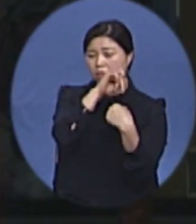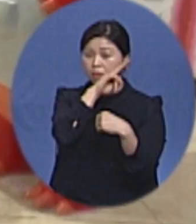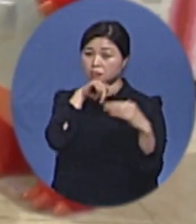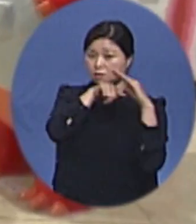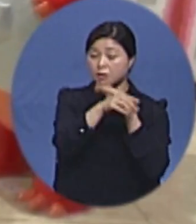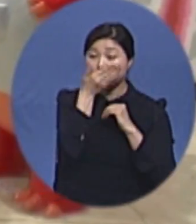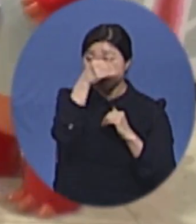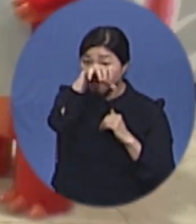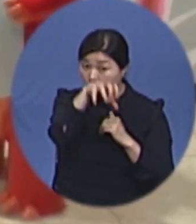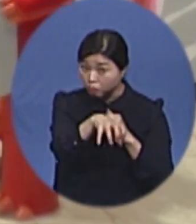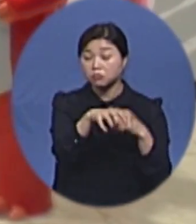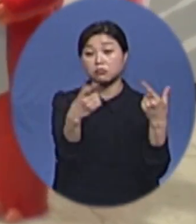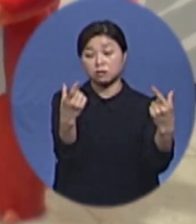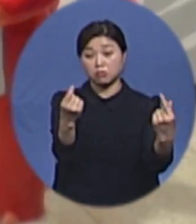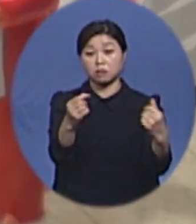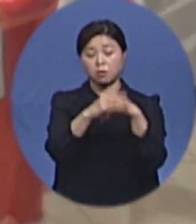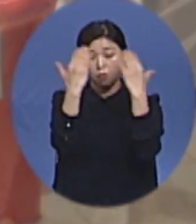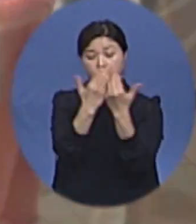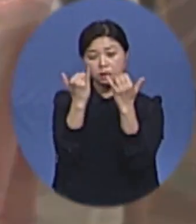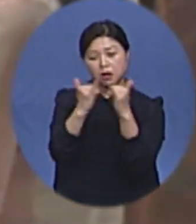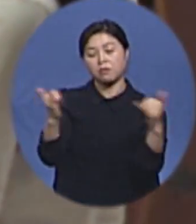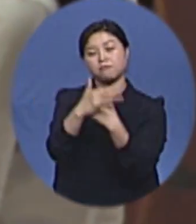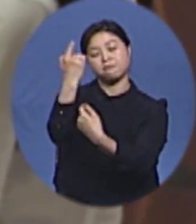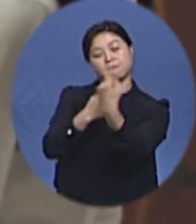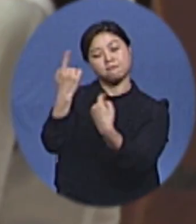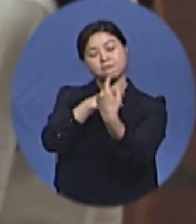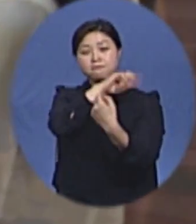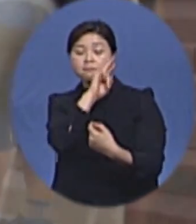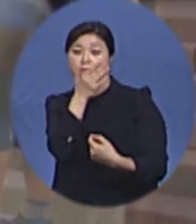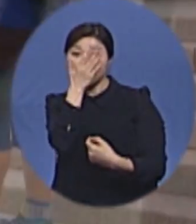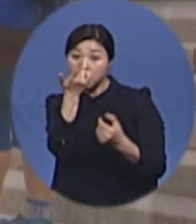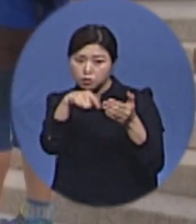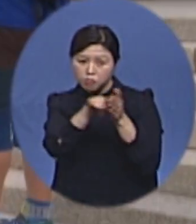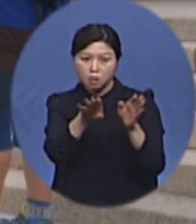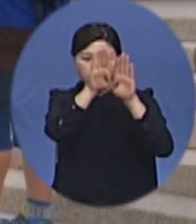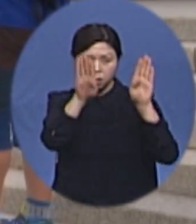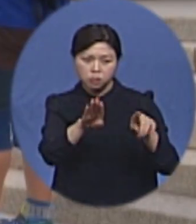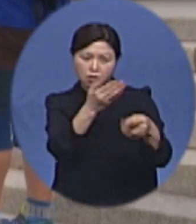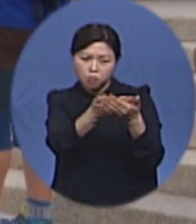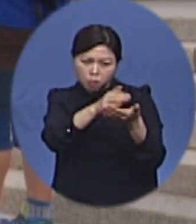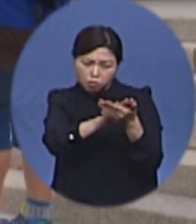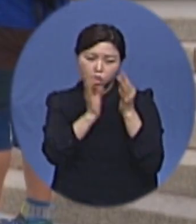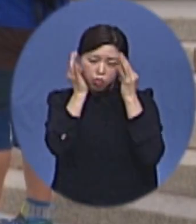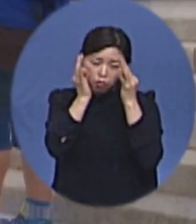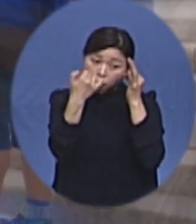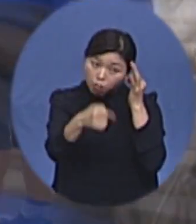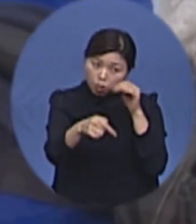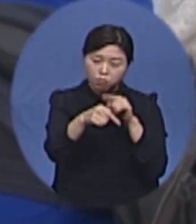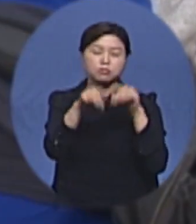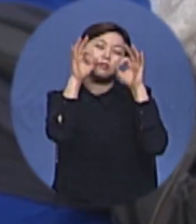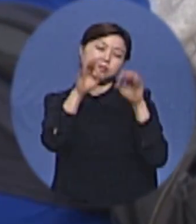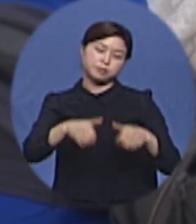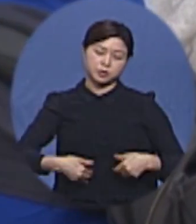모두에게 열린 공간이 되기 위해서는 어떤 노력을 해야 할지 고민해봐야 할